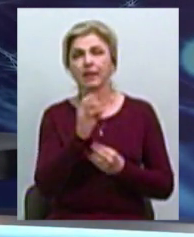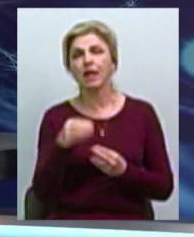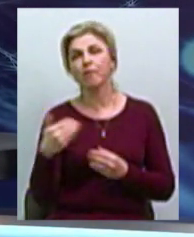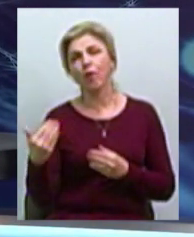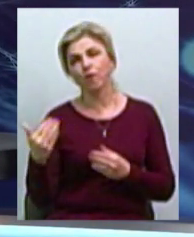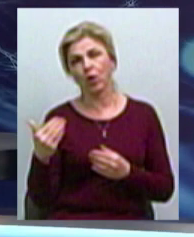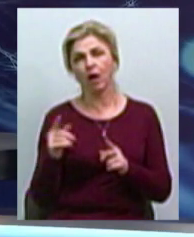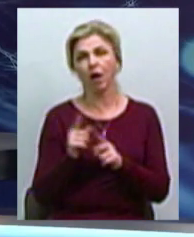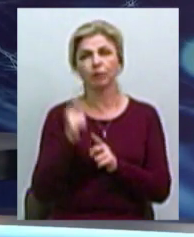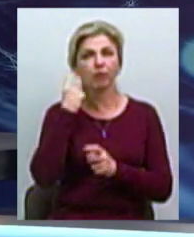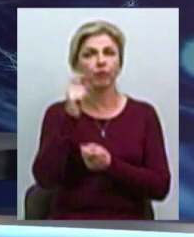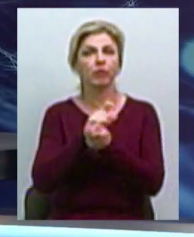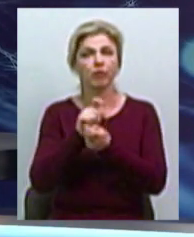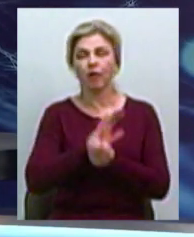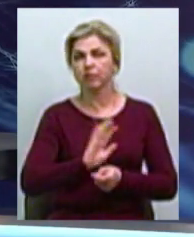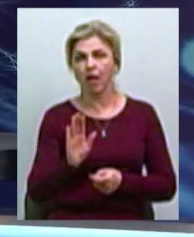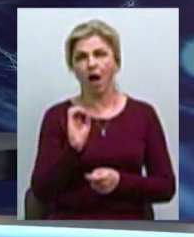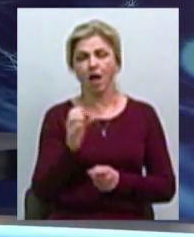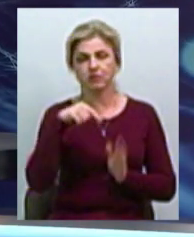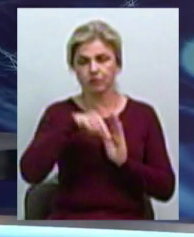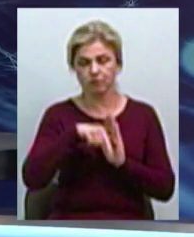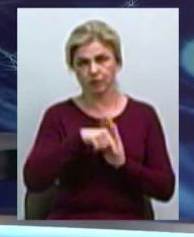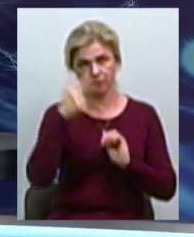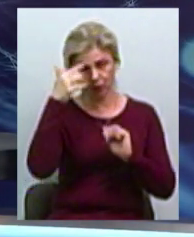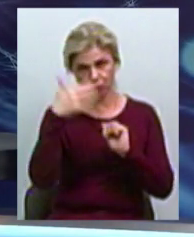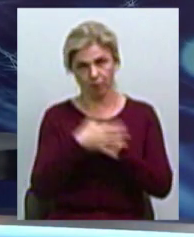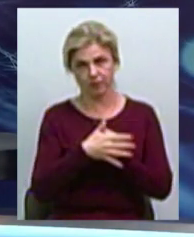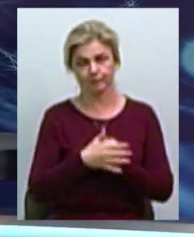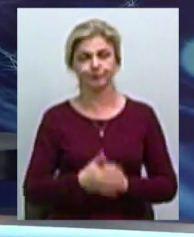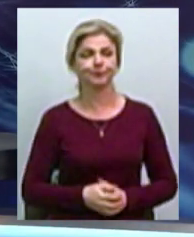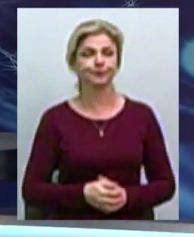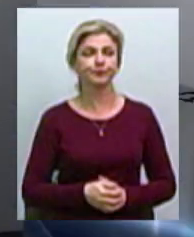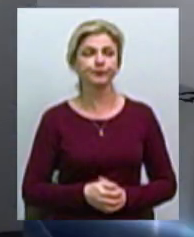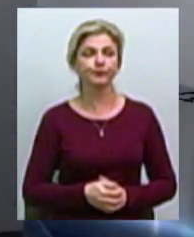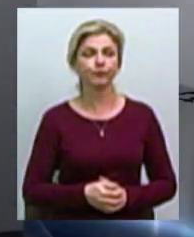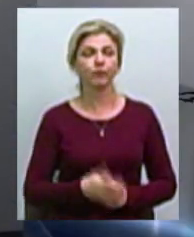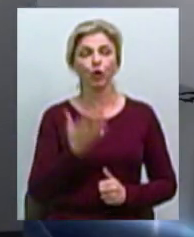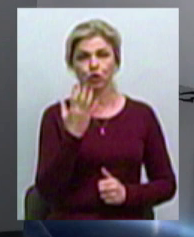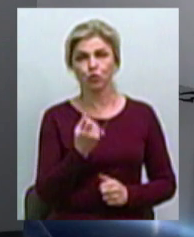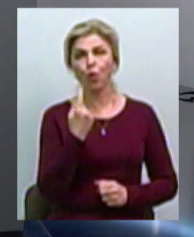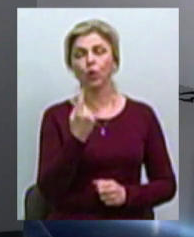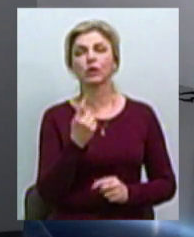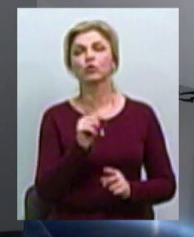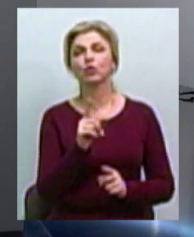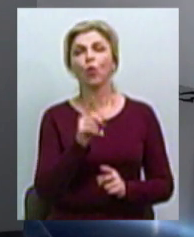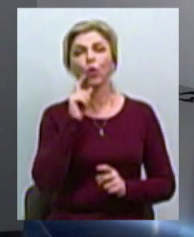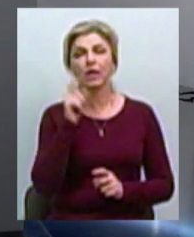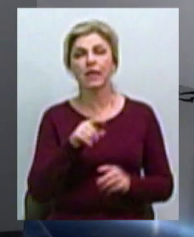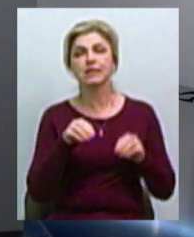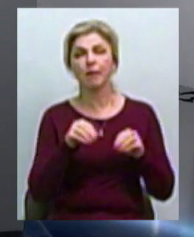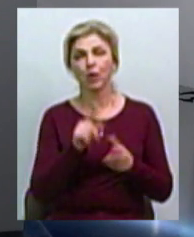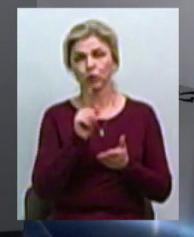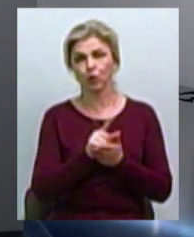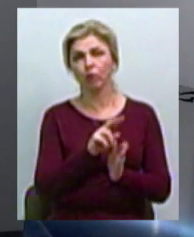ззовні, а з розуміння ситуації зсередини. Ще одна з тези із тих, котрі я зміг зафіксувати. Українська земля повинна